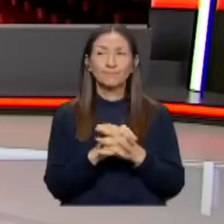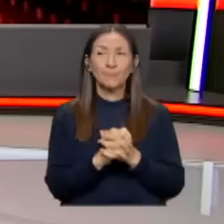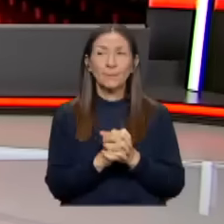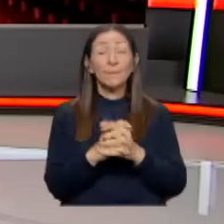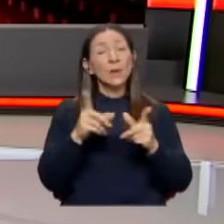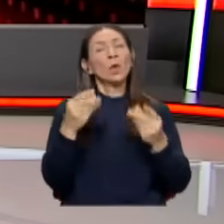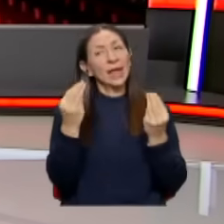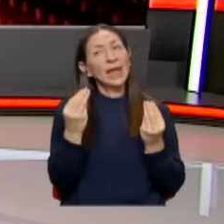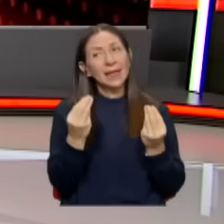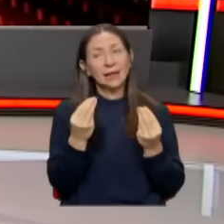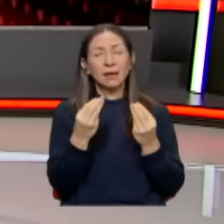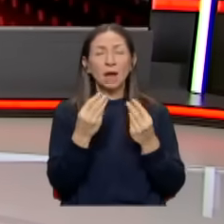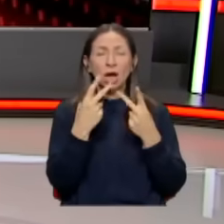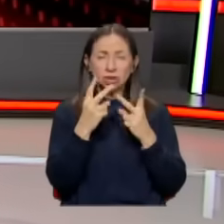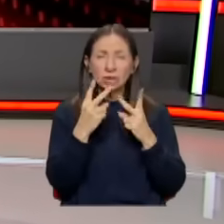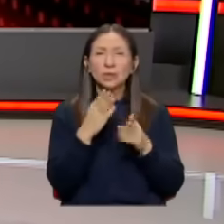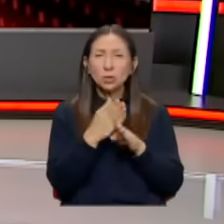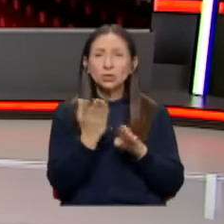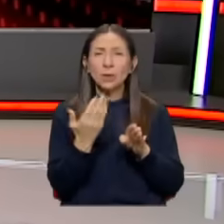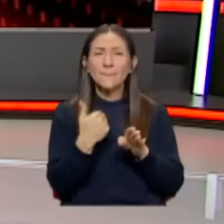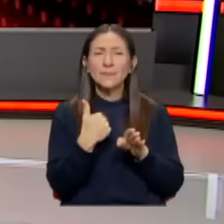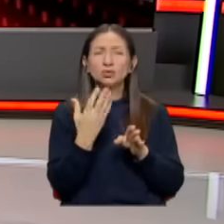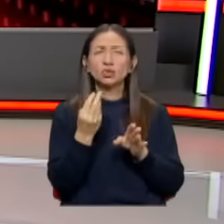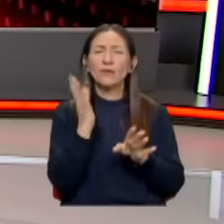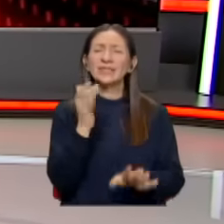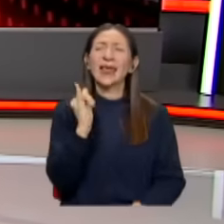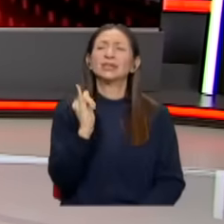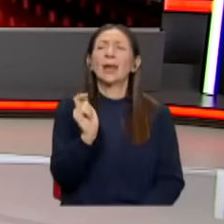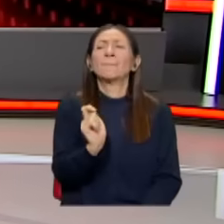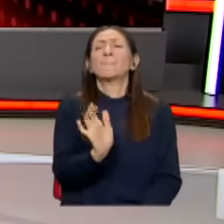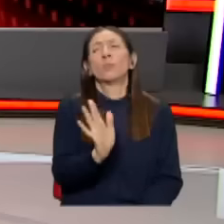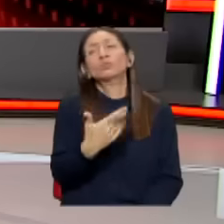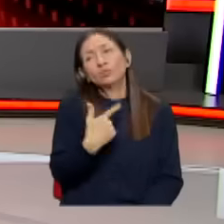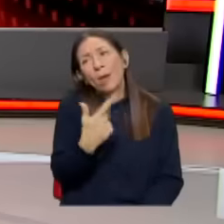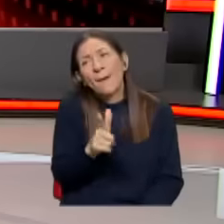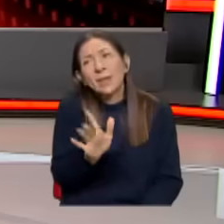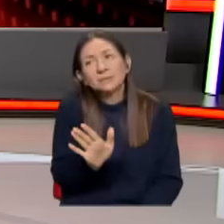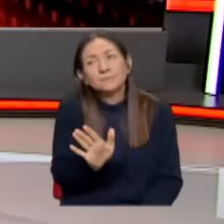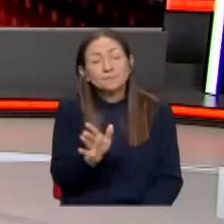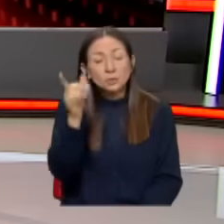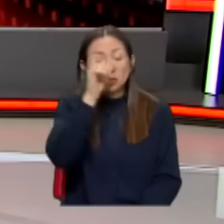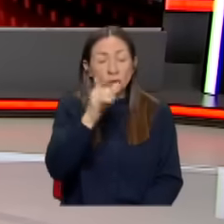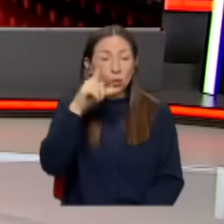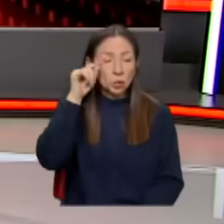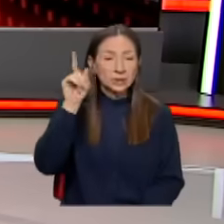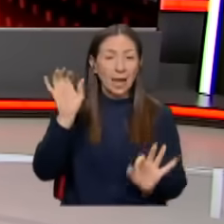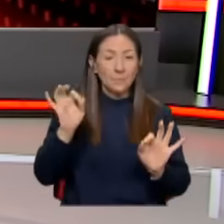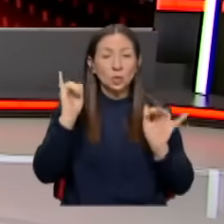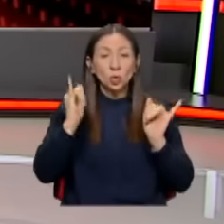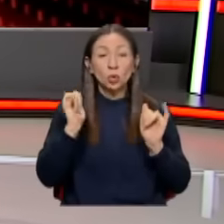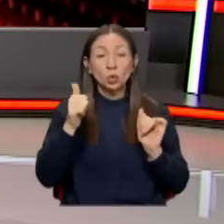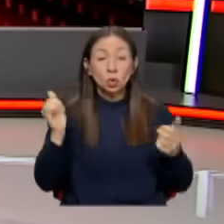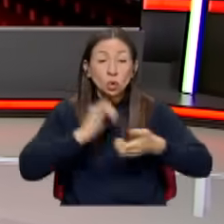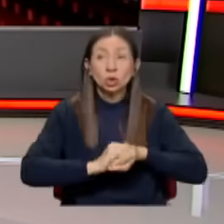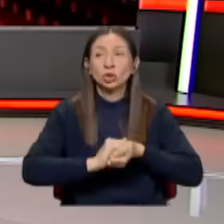böyle iyi mesajları doğrusu ben çok eleştiremiyorum. Onu söylemem lazım. Türkiye ile Yunanistan hep kötü gün dostu